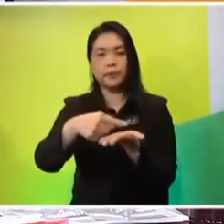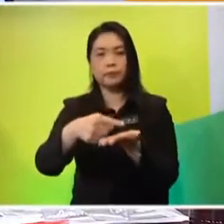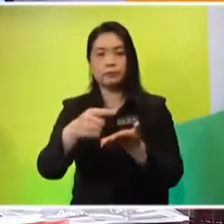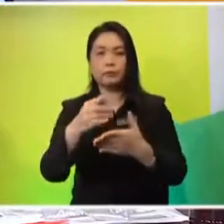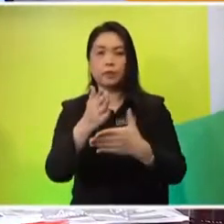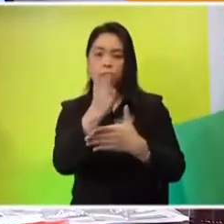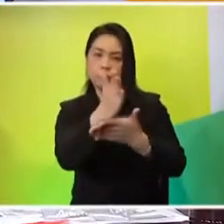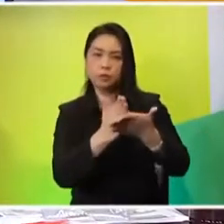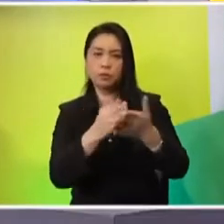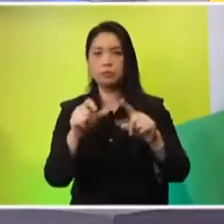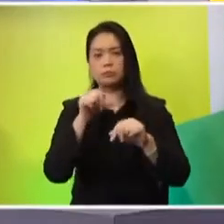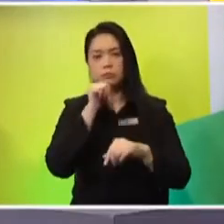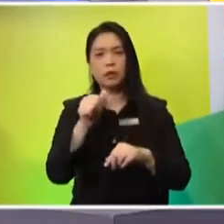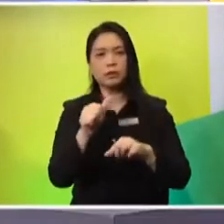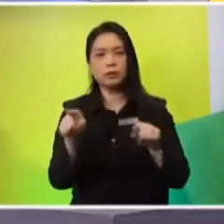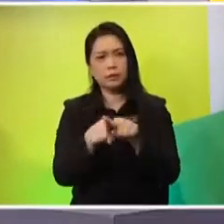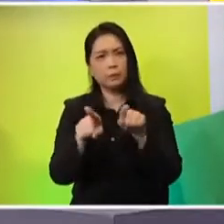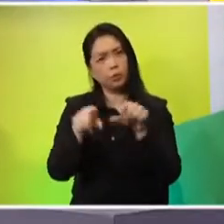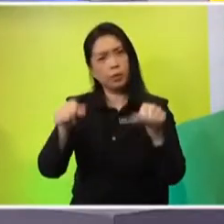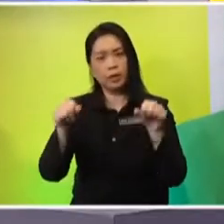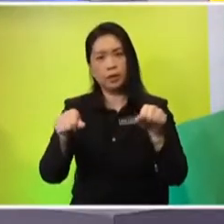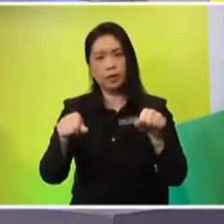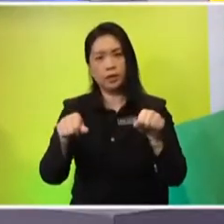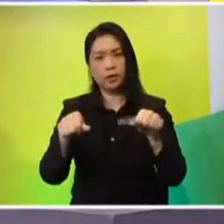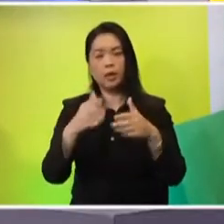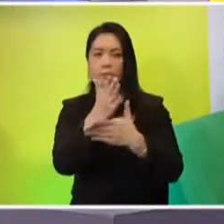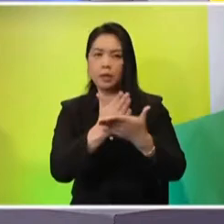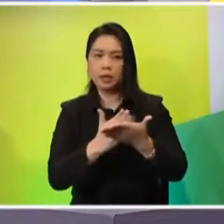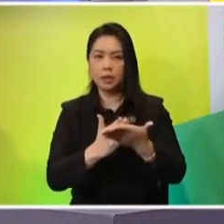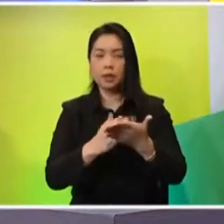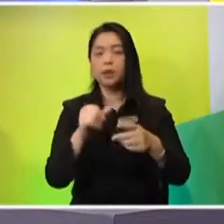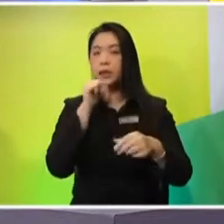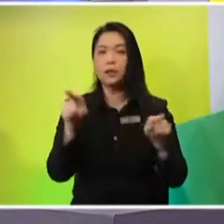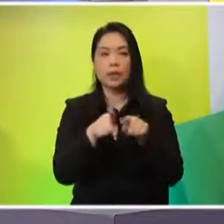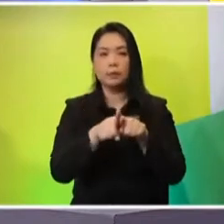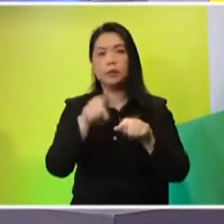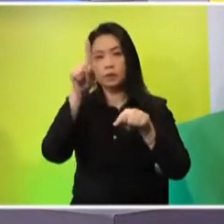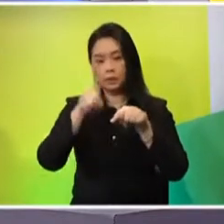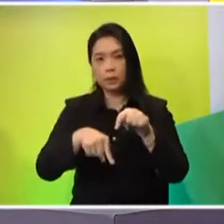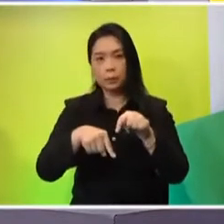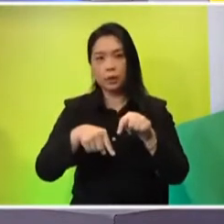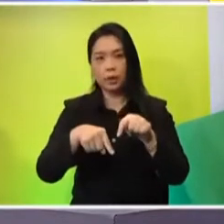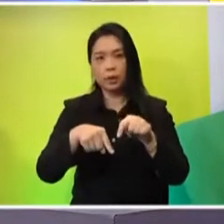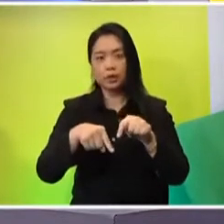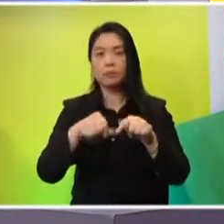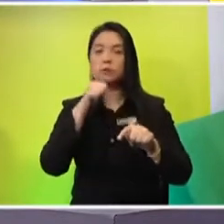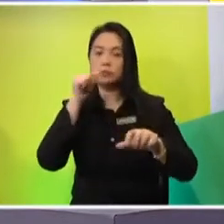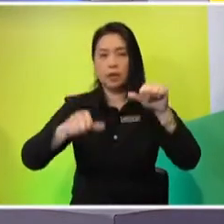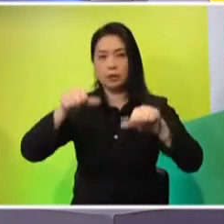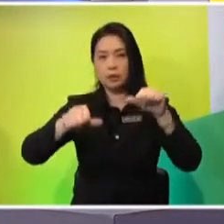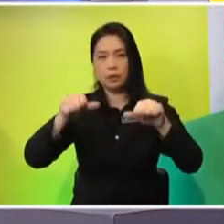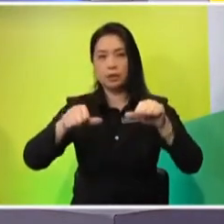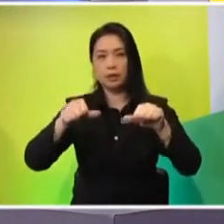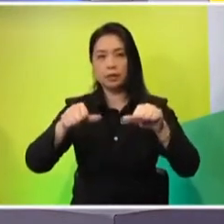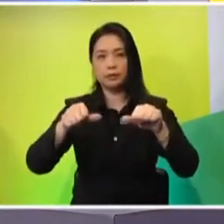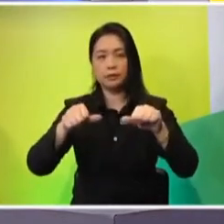cikgu? Pecahannya tak sama, bahagiannya tak sama besar, tak boleh, Mira. Tak acilah, Mira. Dapat bahagian